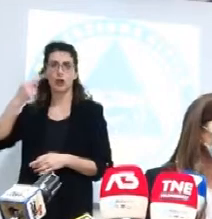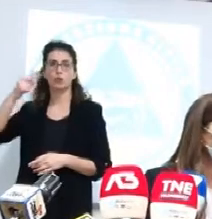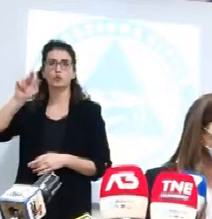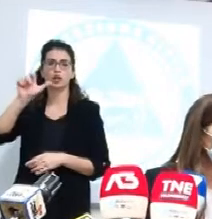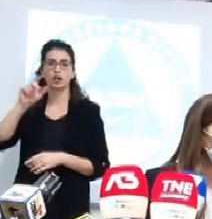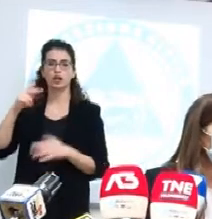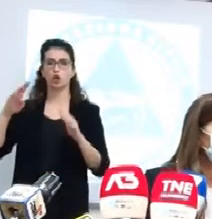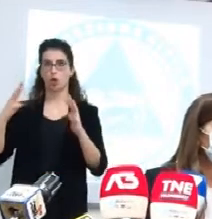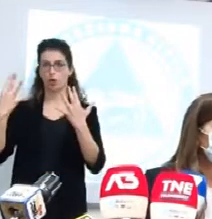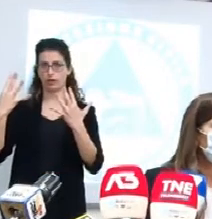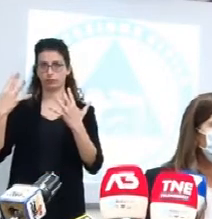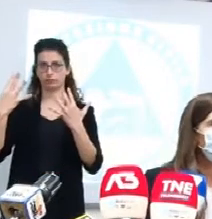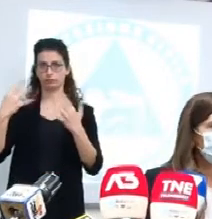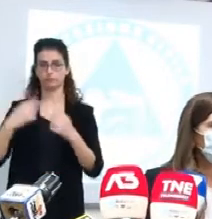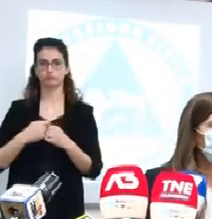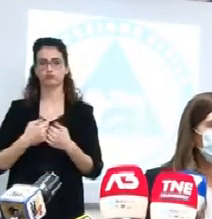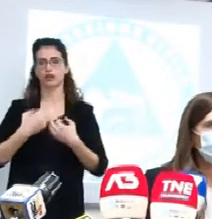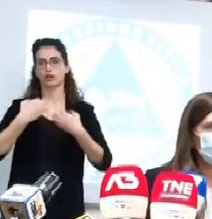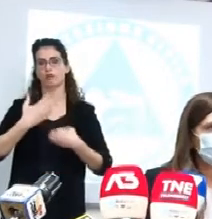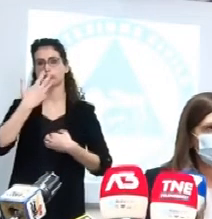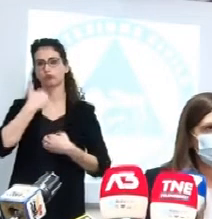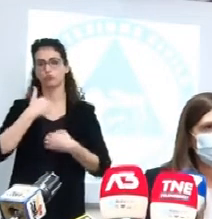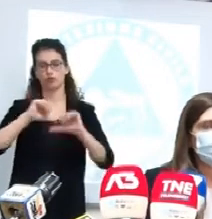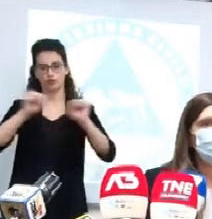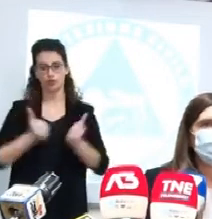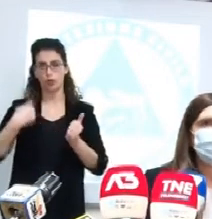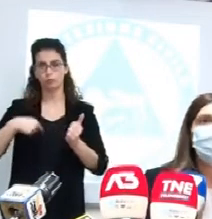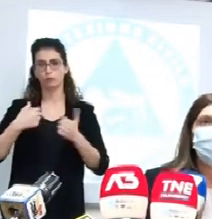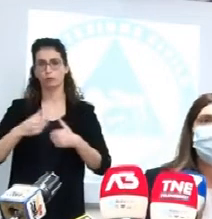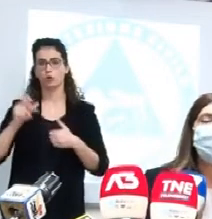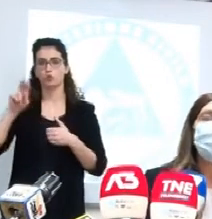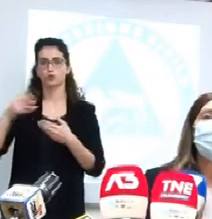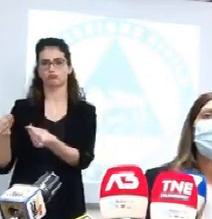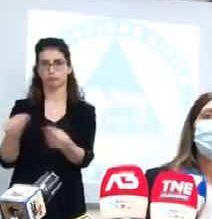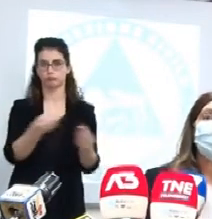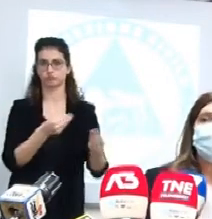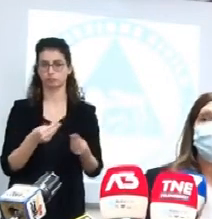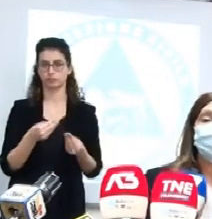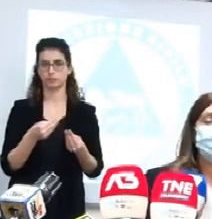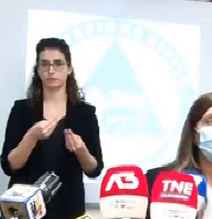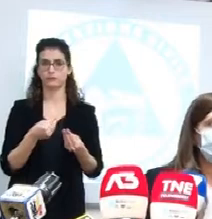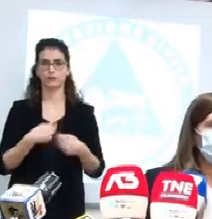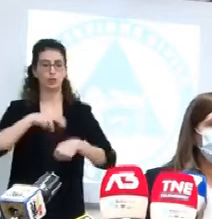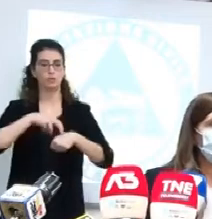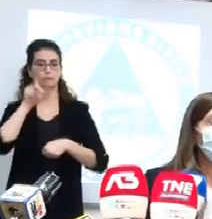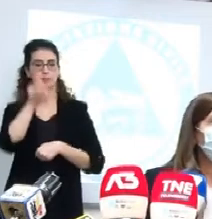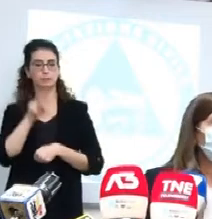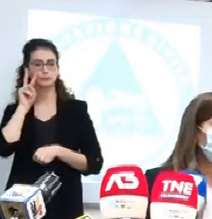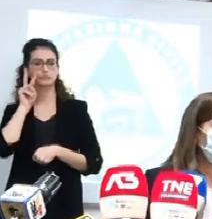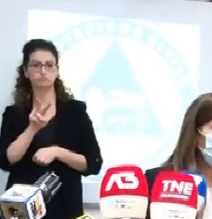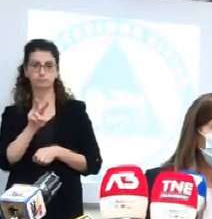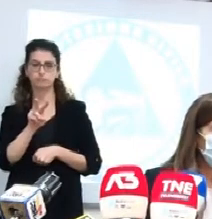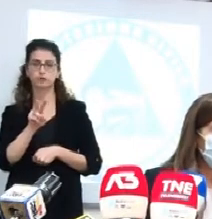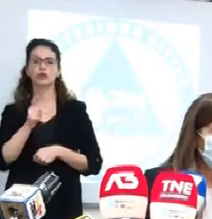di trasportare e trasmettere a tutte le altre urss il medico vede il paziente fa un test rapido